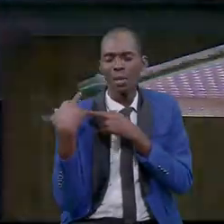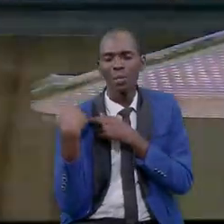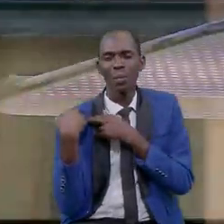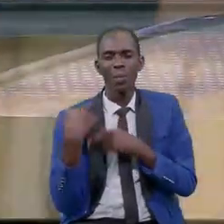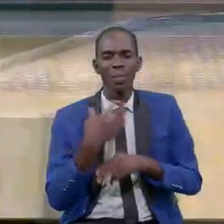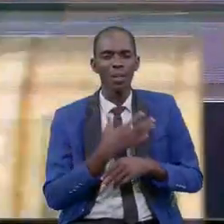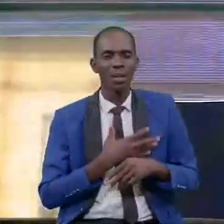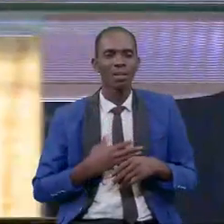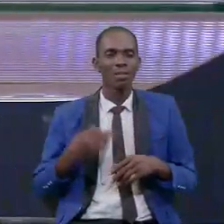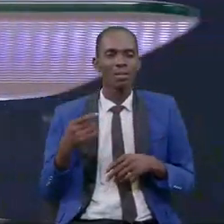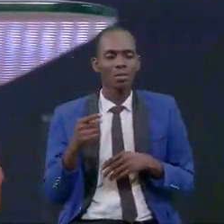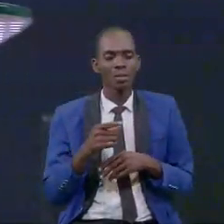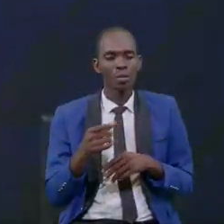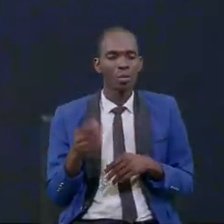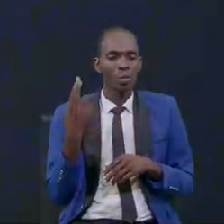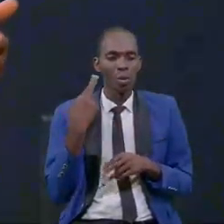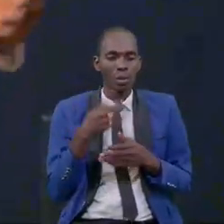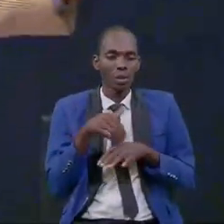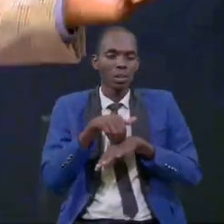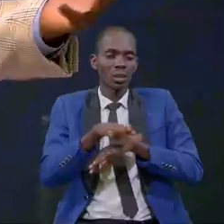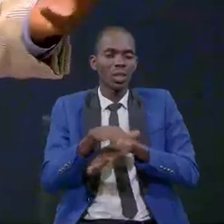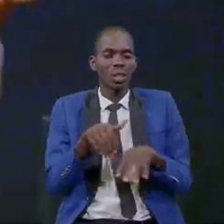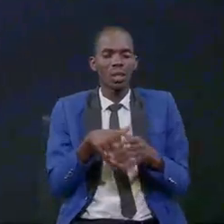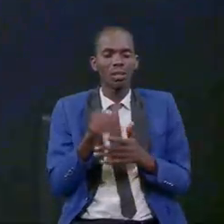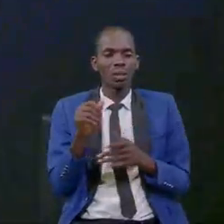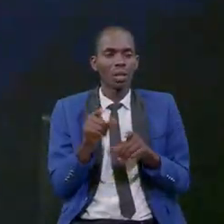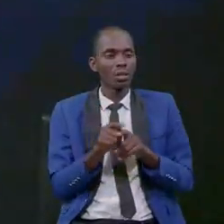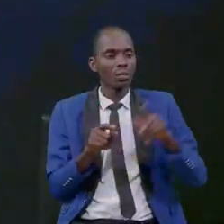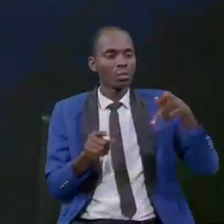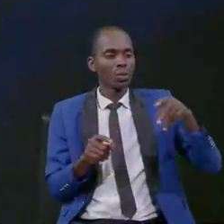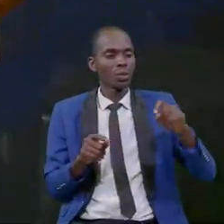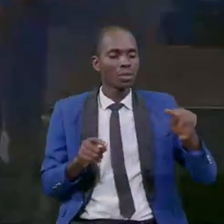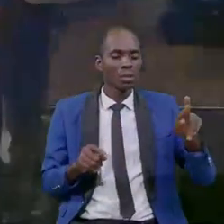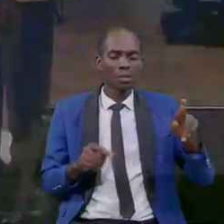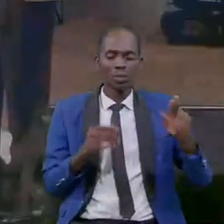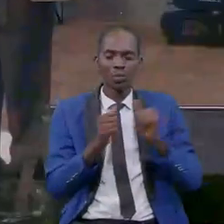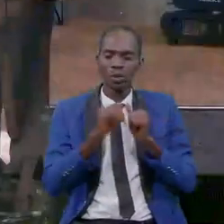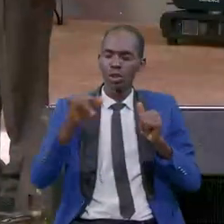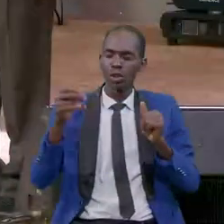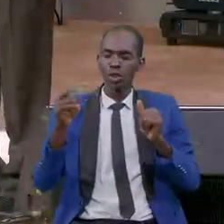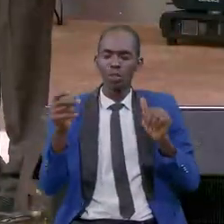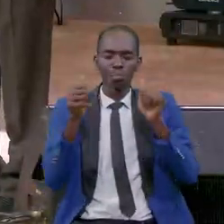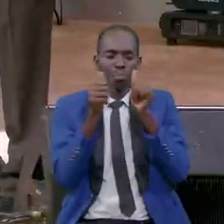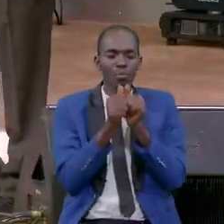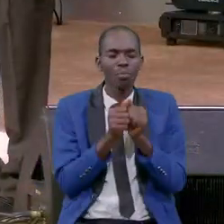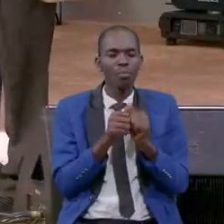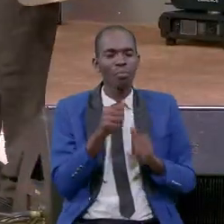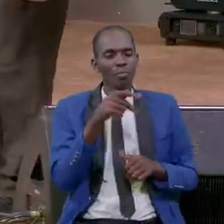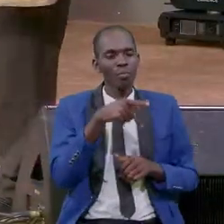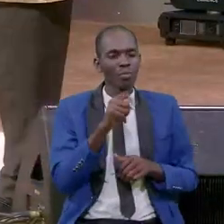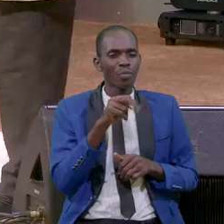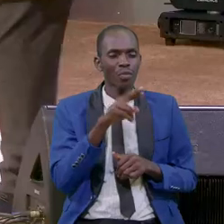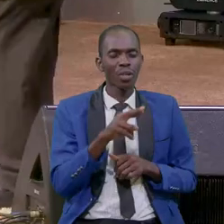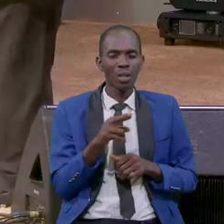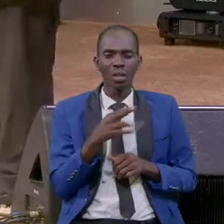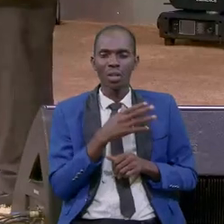c'est comme ils avaient les mêmes responsabilités. Ils sont envoyés, Pierre, Jean, Jacques, Matthieu, comme